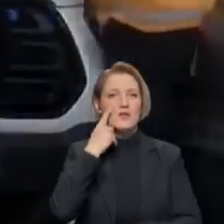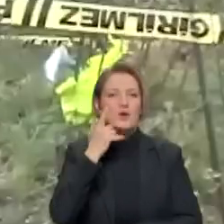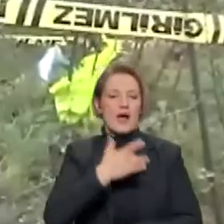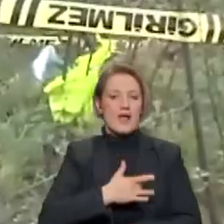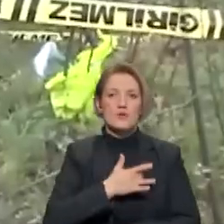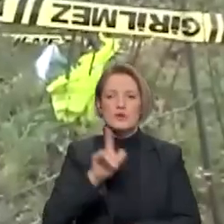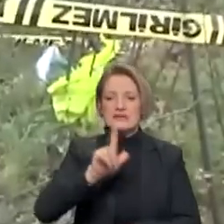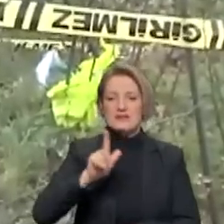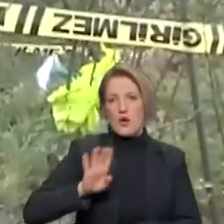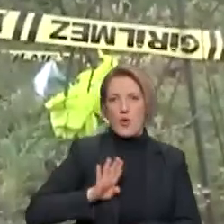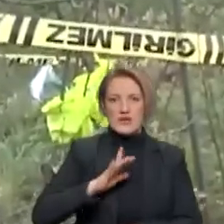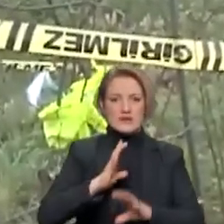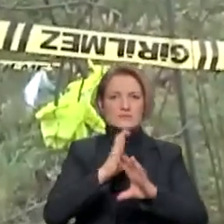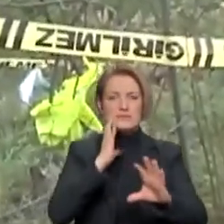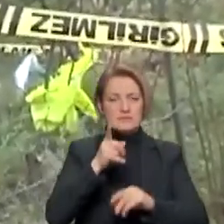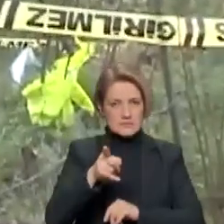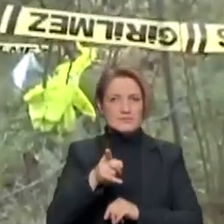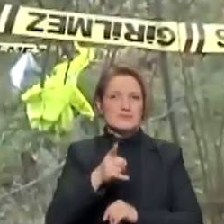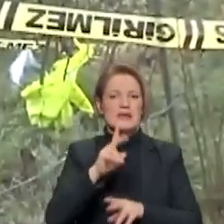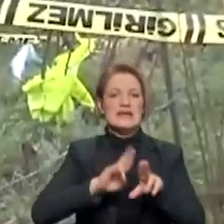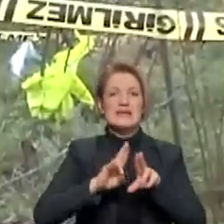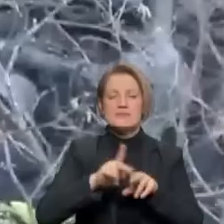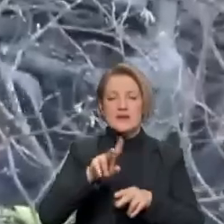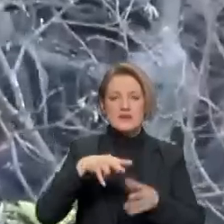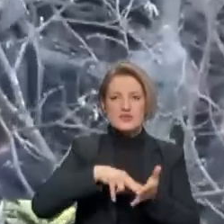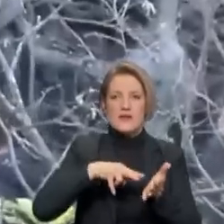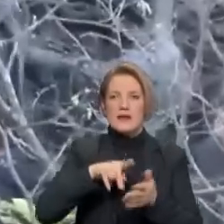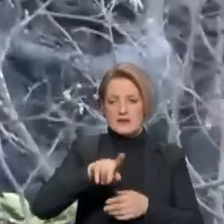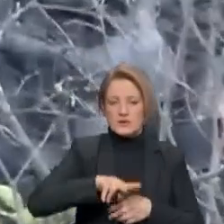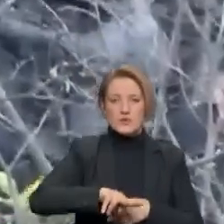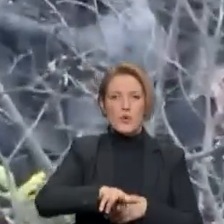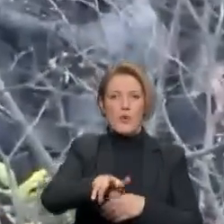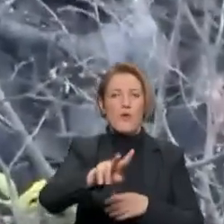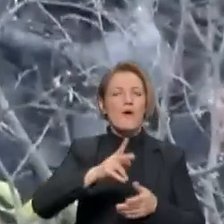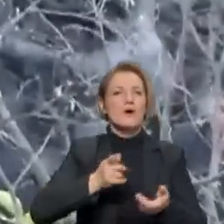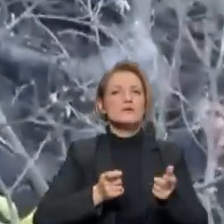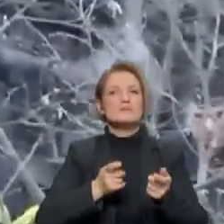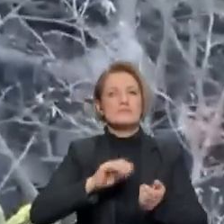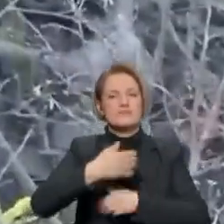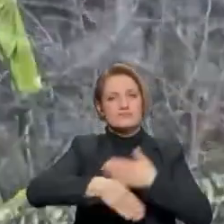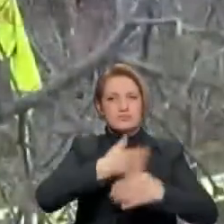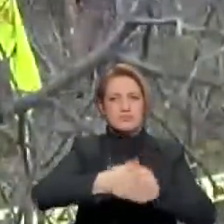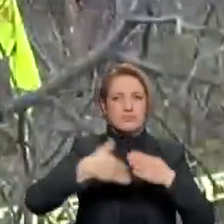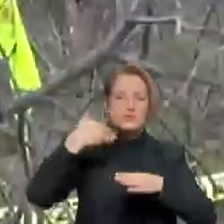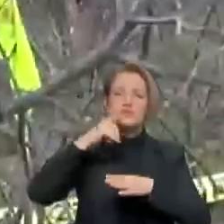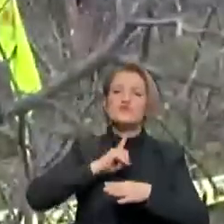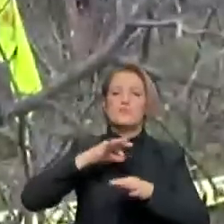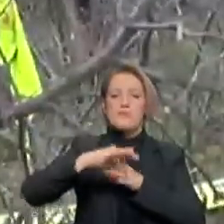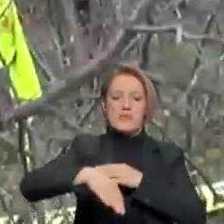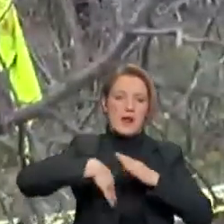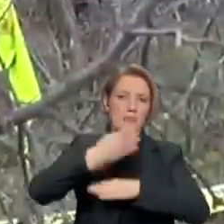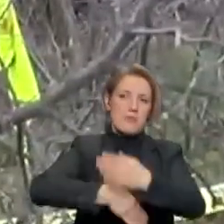Anadolu Lisesi öğrencilerini taşıyan minibüs, Kilimli'nin Çatalazı beldesi mevkisinde kontrolden çıkarak tepeden 100 metre